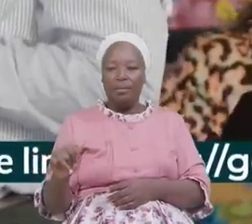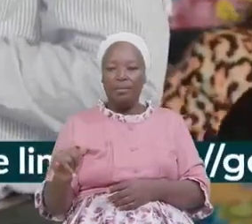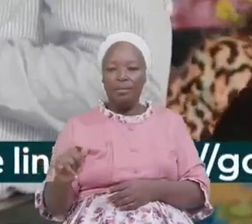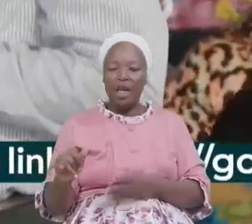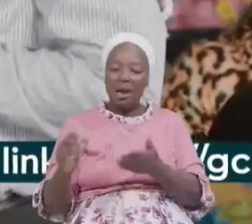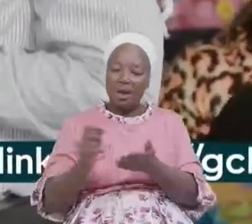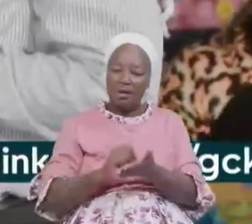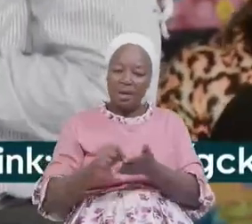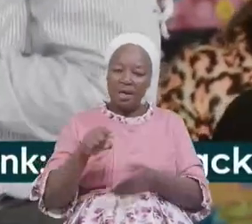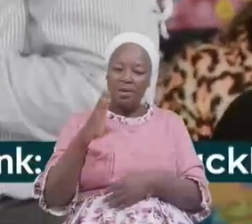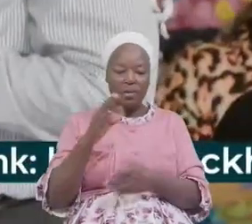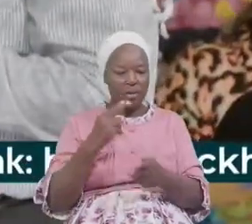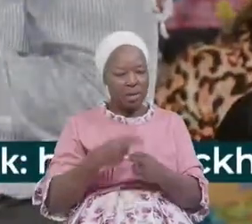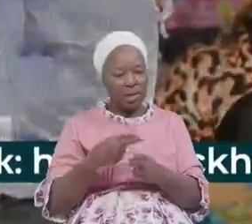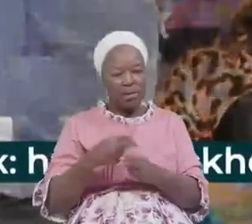Donnez vos informations